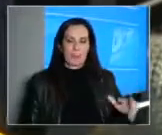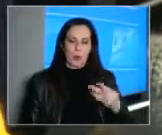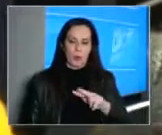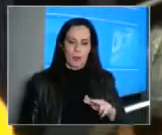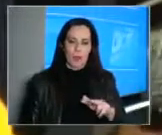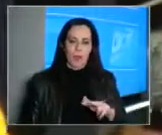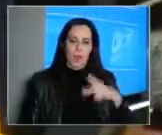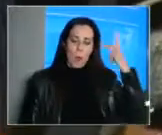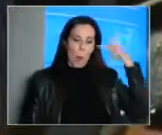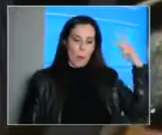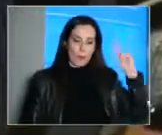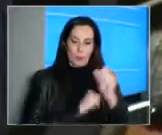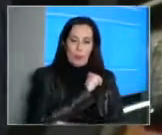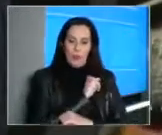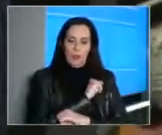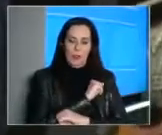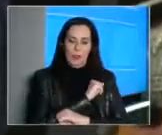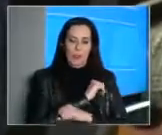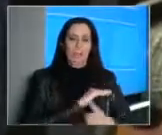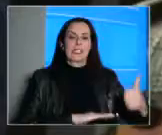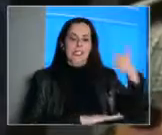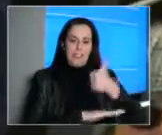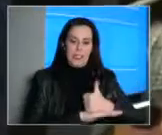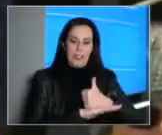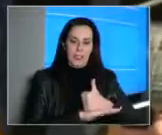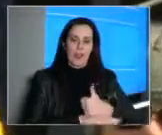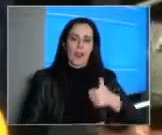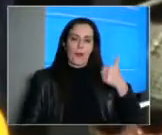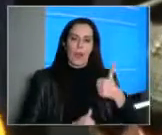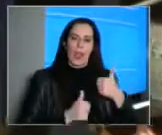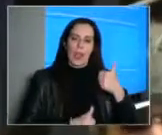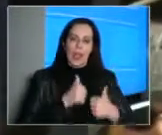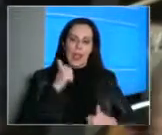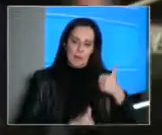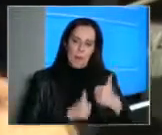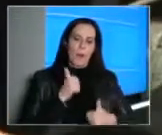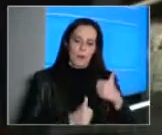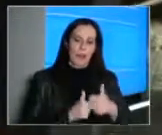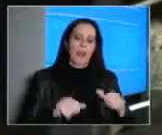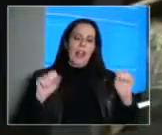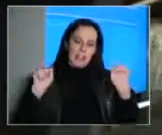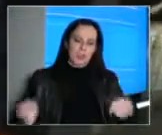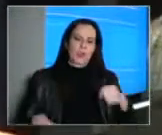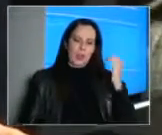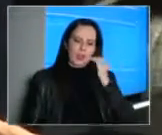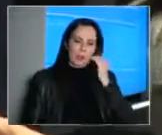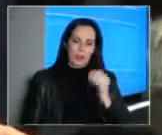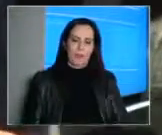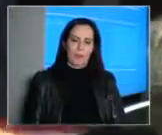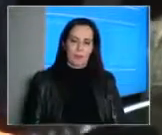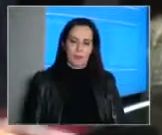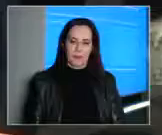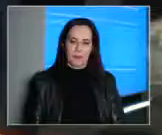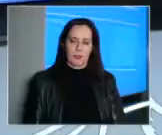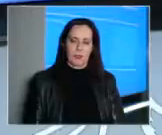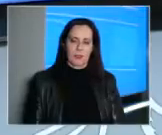a college professor, a United States senator, and a candidate for president of the United